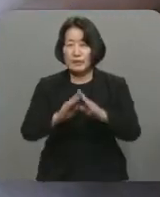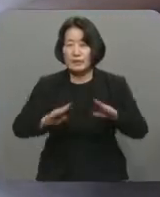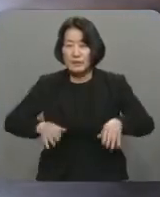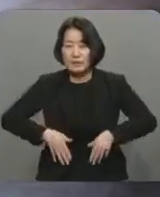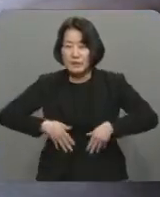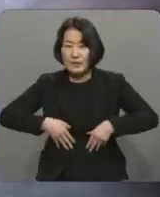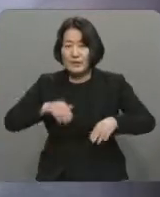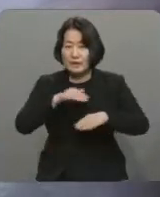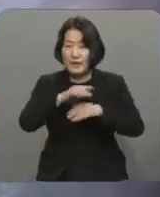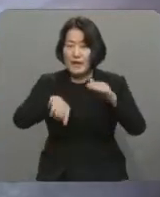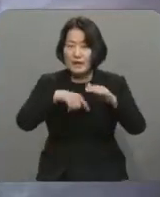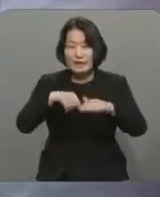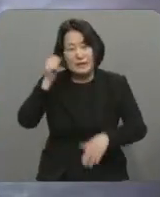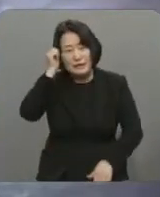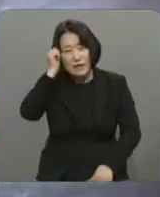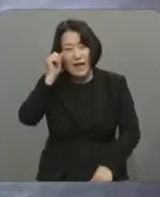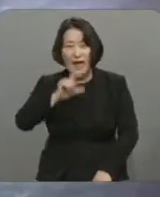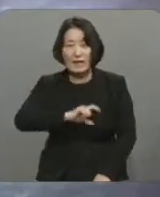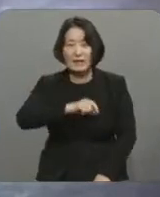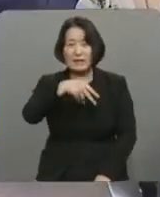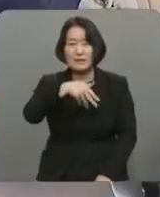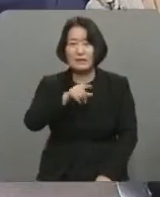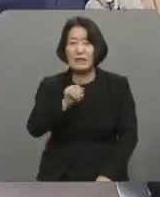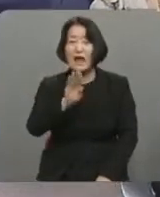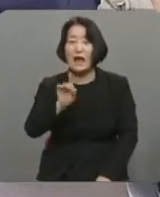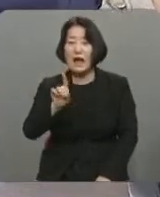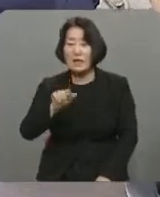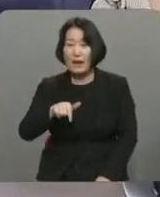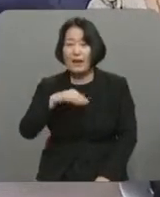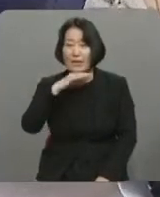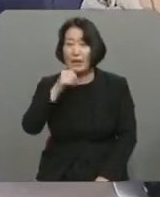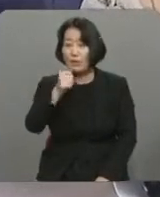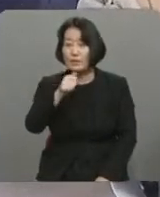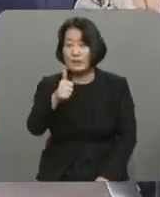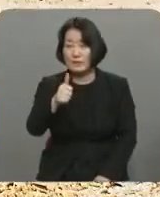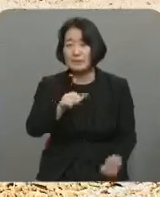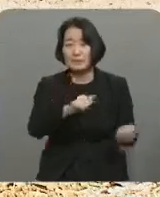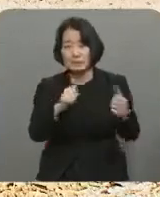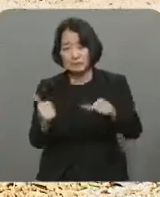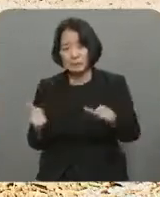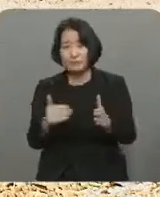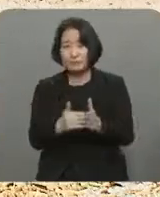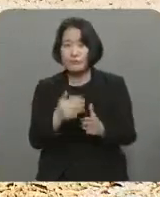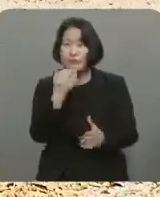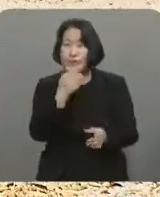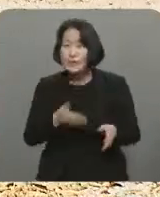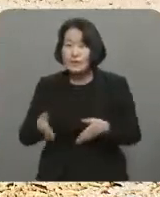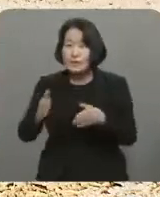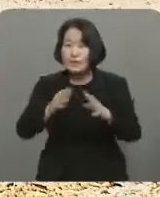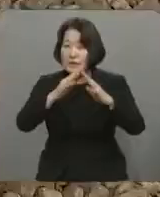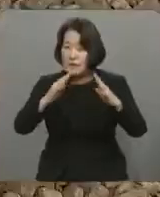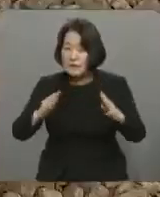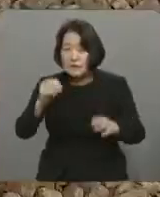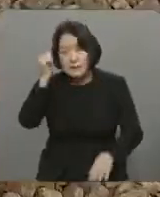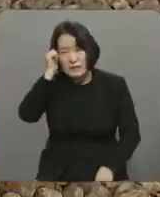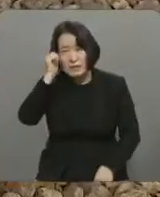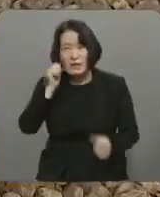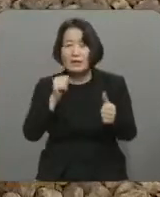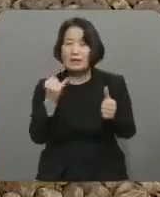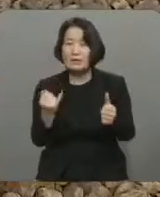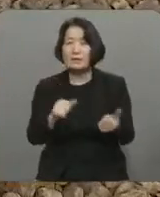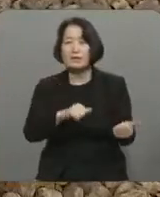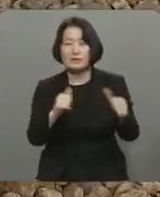전남에선 자동차에서 하는 숙박, 이른바 차박을 하던 50대 남성이 숨졌습니다. 경기도에선 텐트에서 잠을 자던